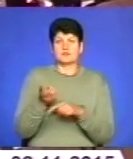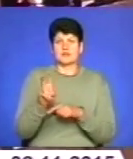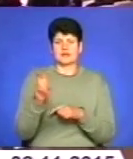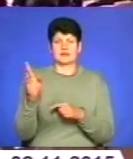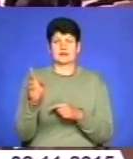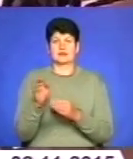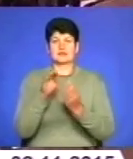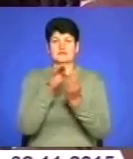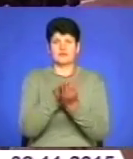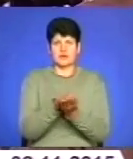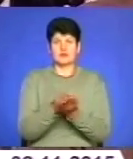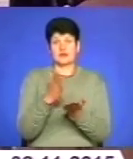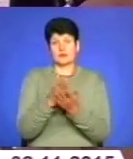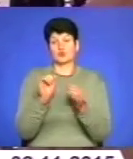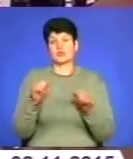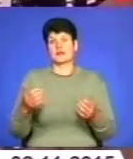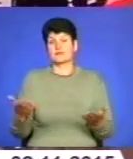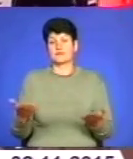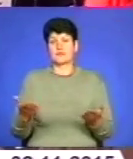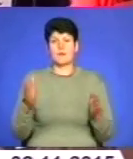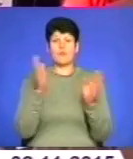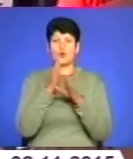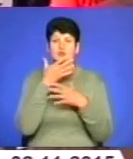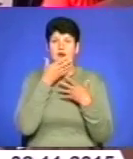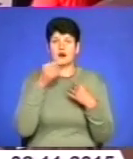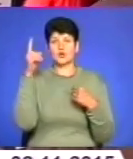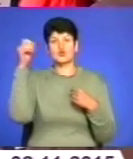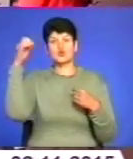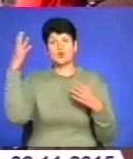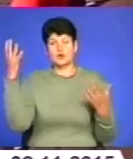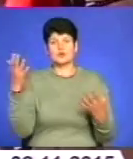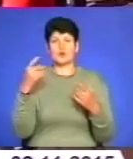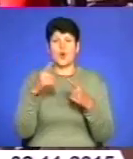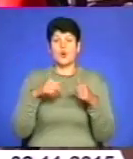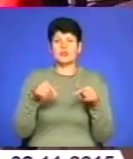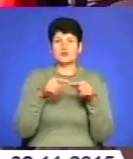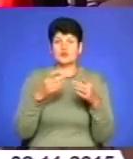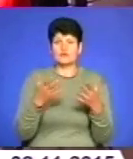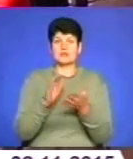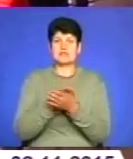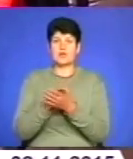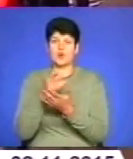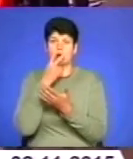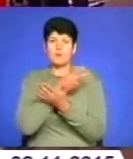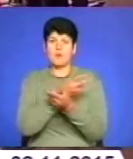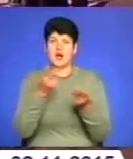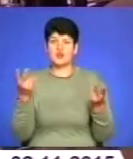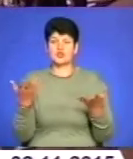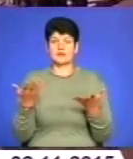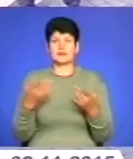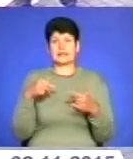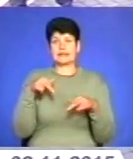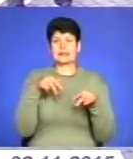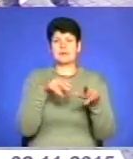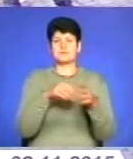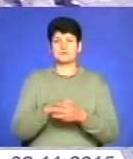цвинтар, раз же така нагода. Погода гарна, сонечко, організовано, всі знайомих побачили. Та йдемо